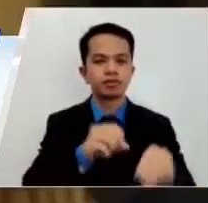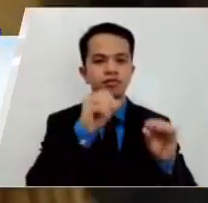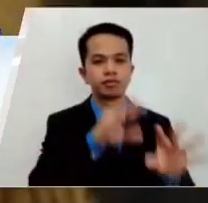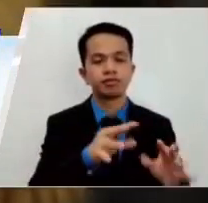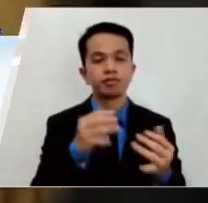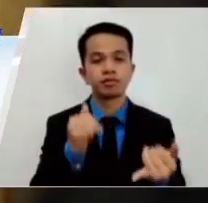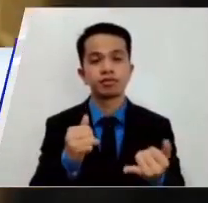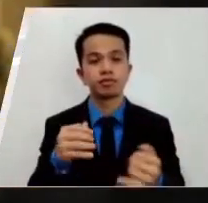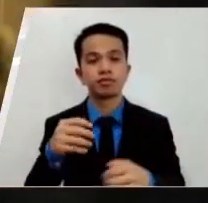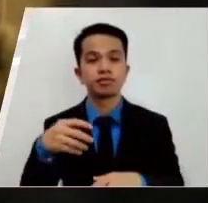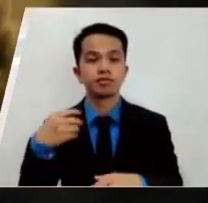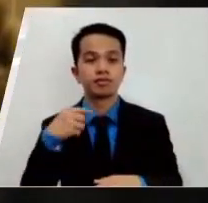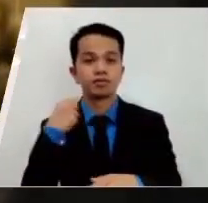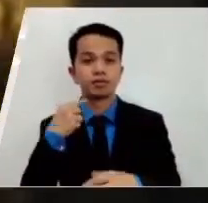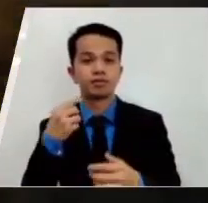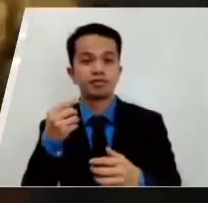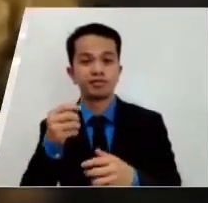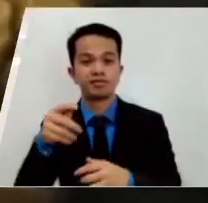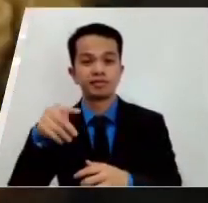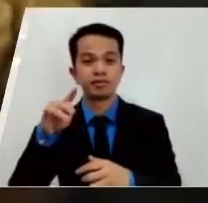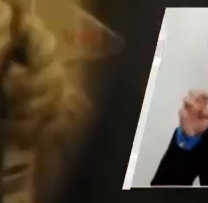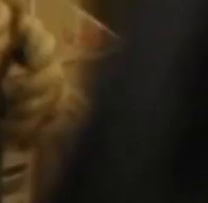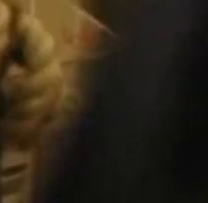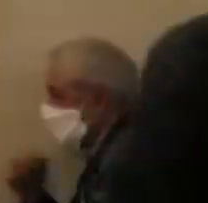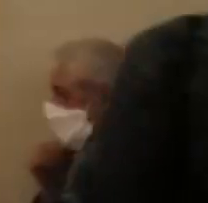pang himala kay Acutis.